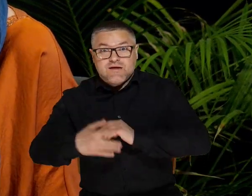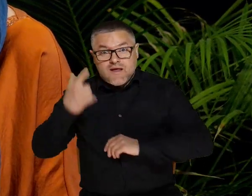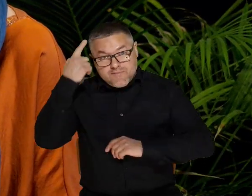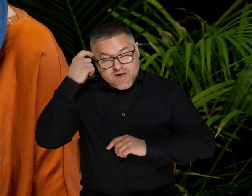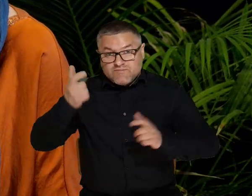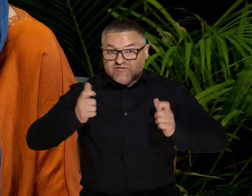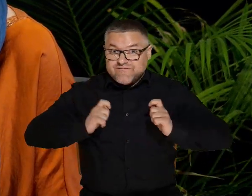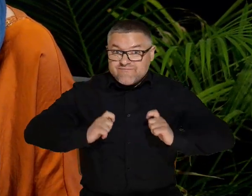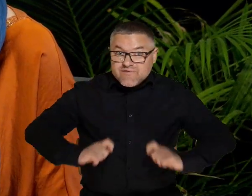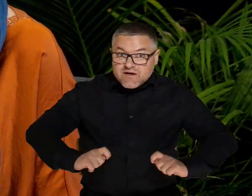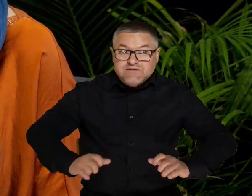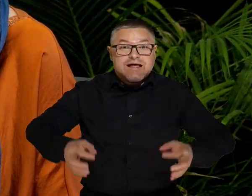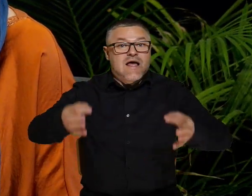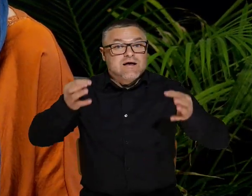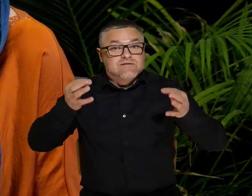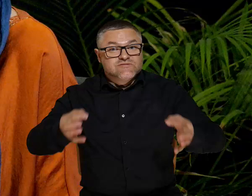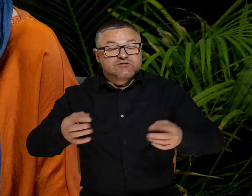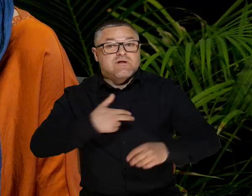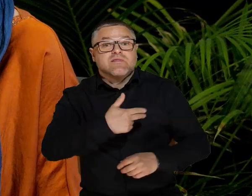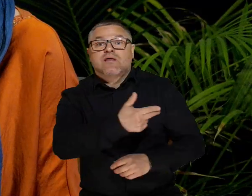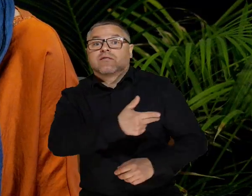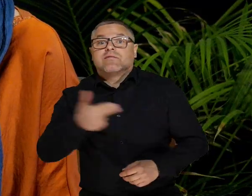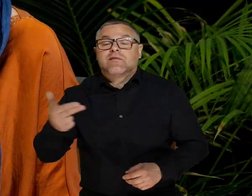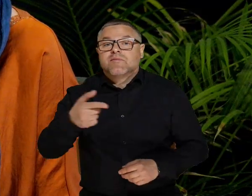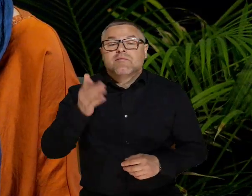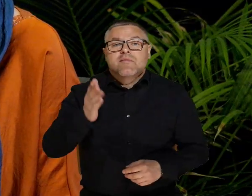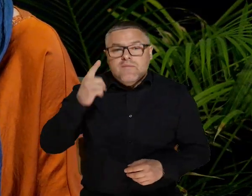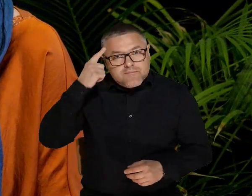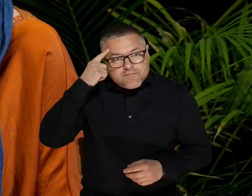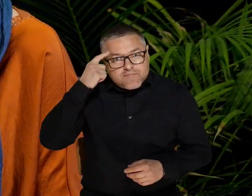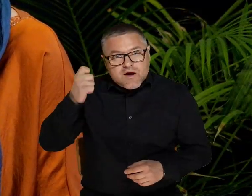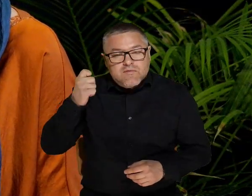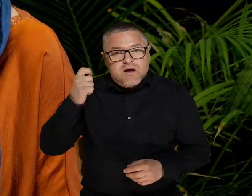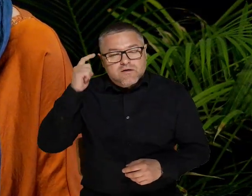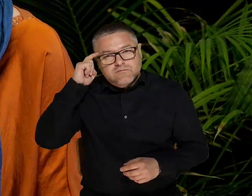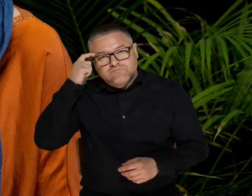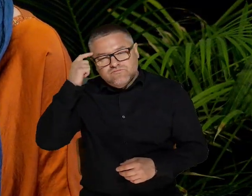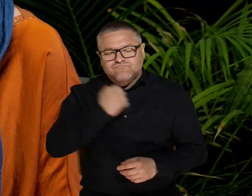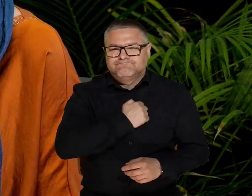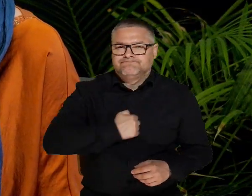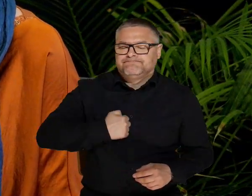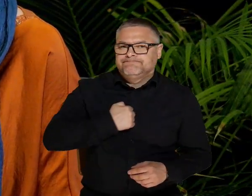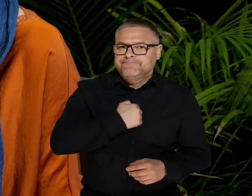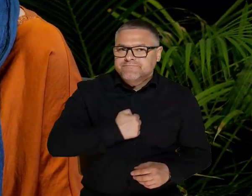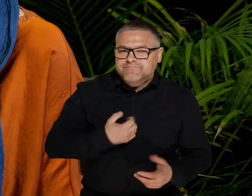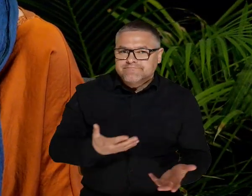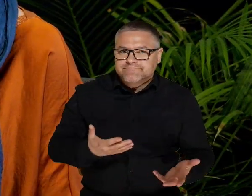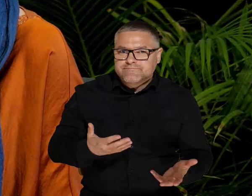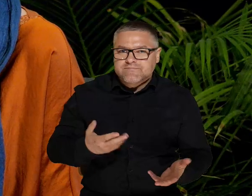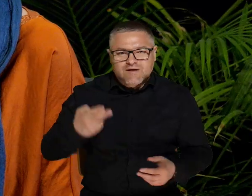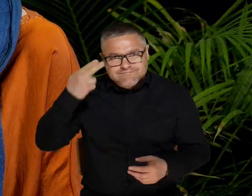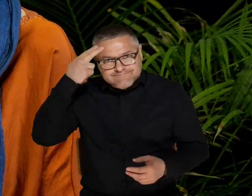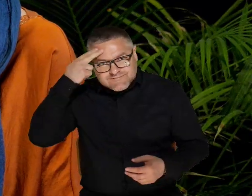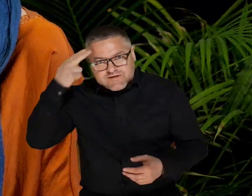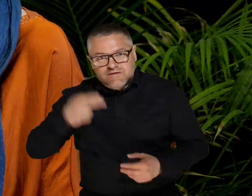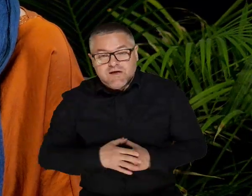wsi, a dzisiaj naszym tematem będzie pamięć traumatyczna. I mamy tutaj